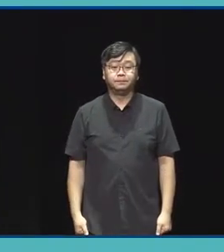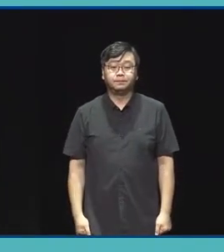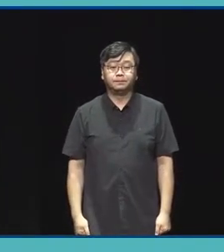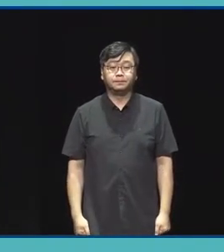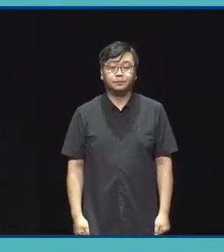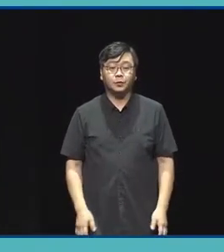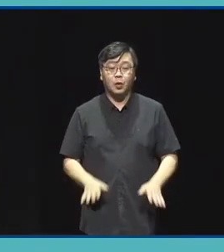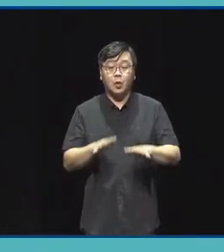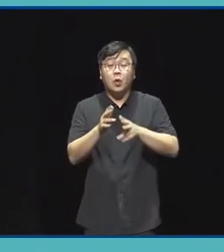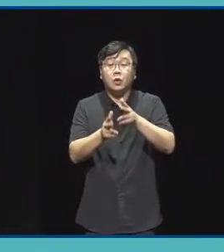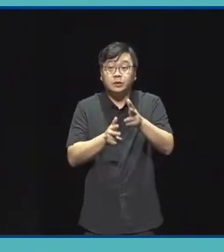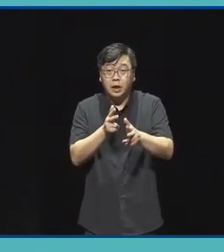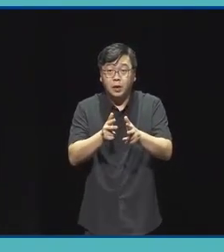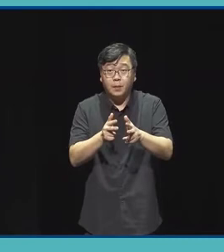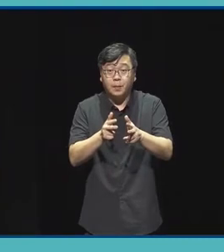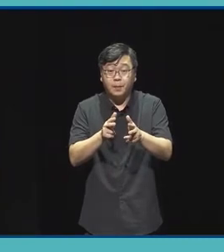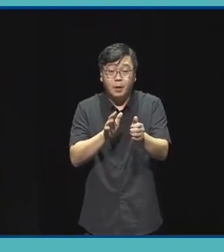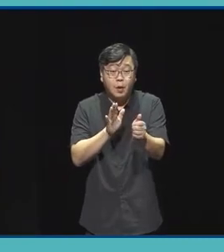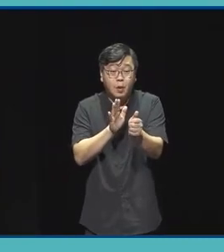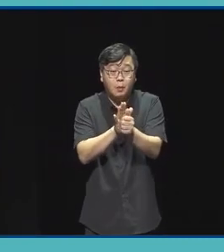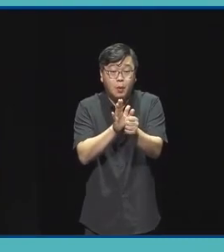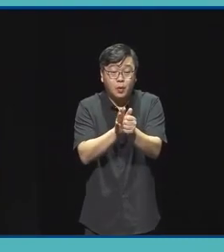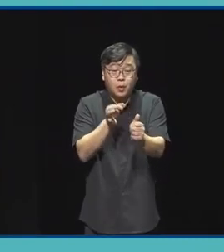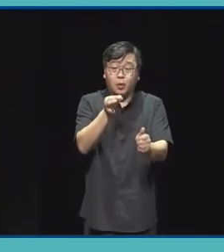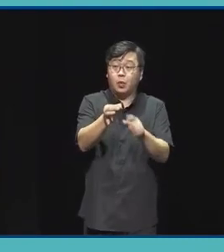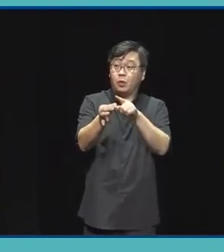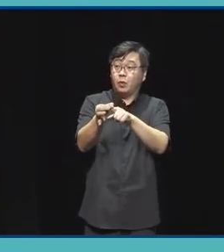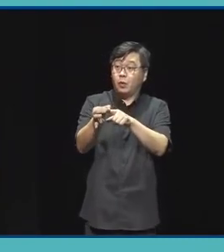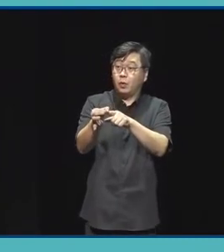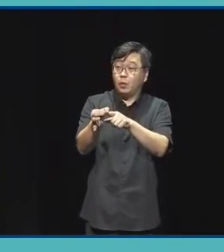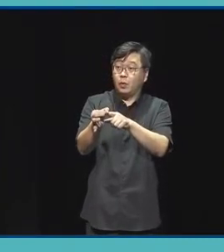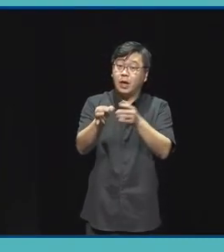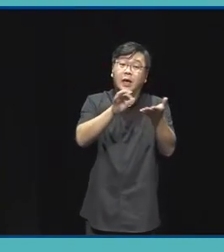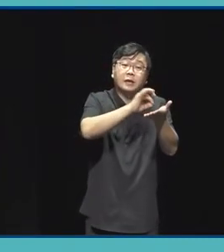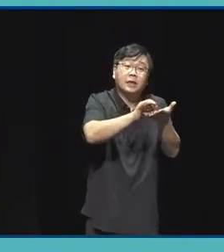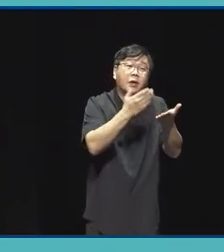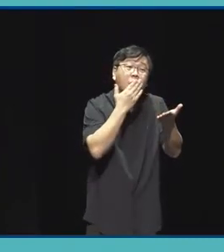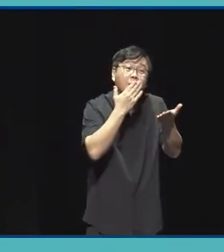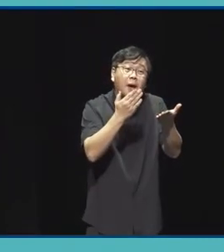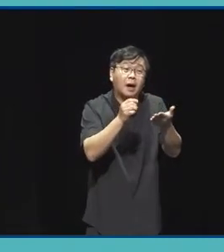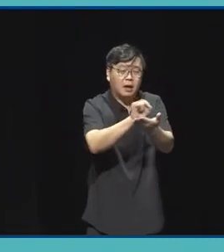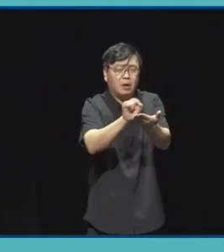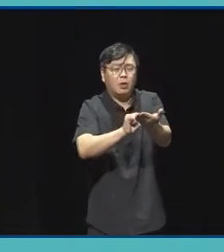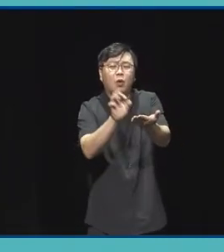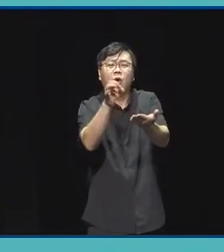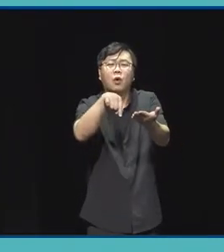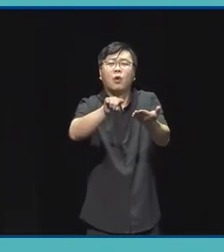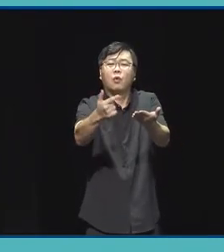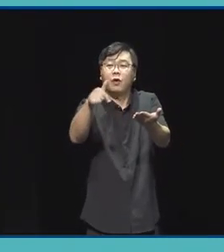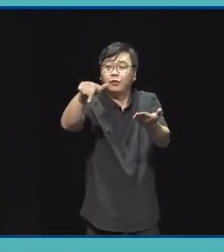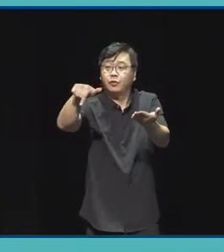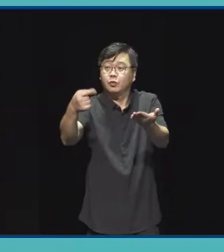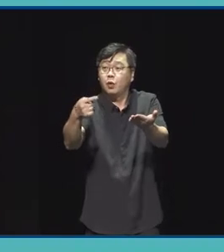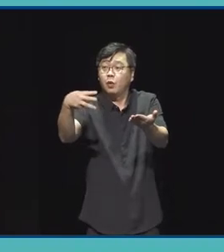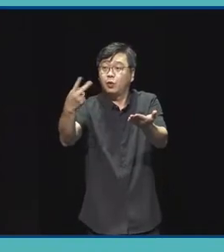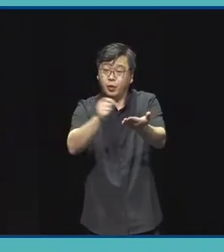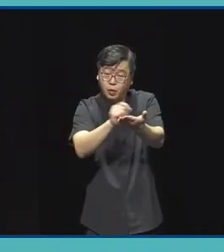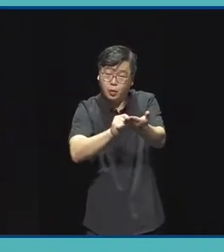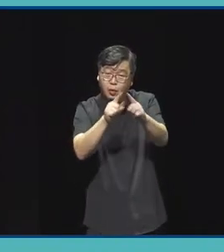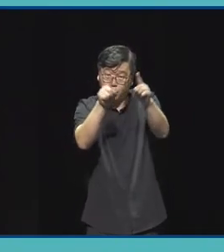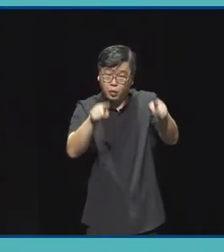이 사업은 또그 보조금 으로 집행할 수 있는 게 이제 원고료로 좀 한정이 되어 있다는 점도 확인해 주시면 좋겠고,